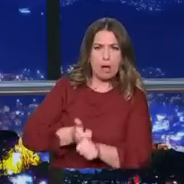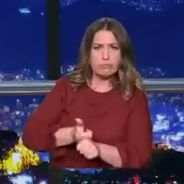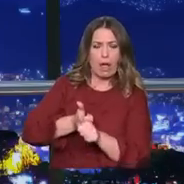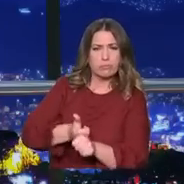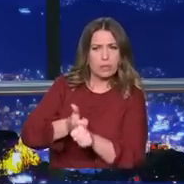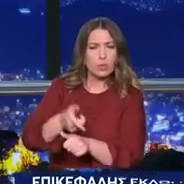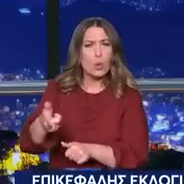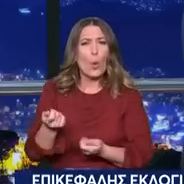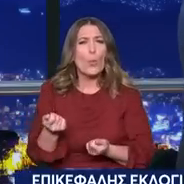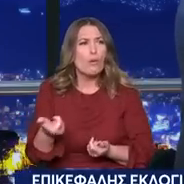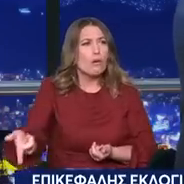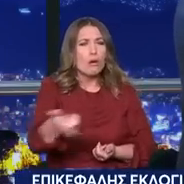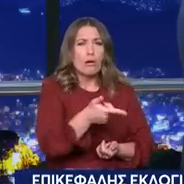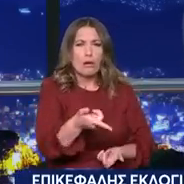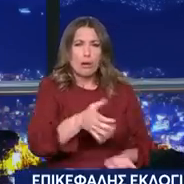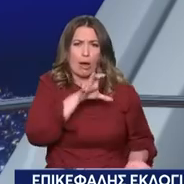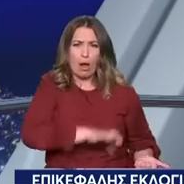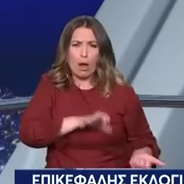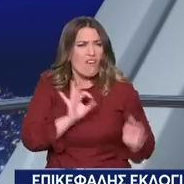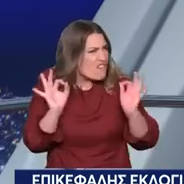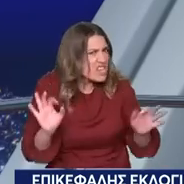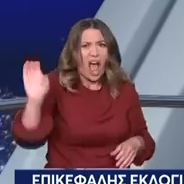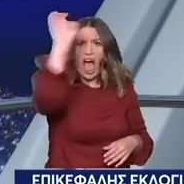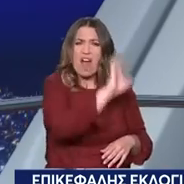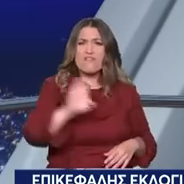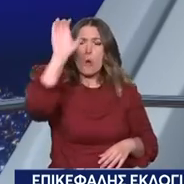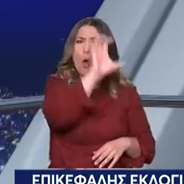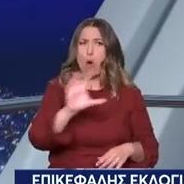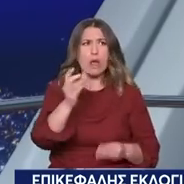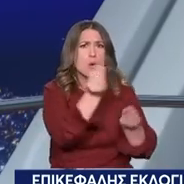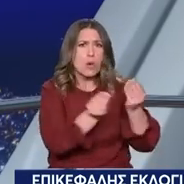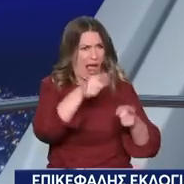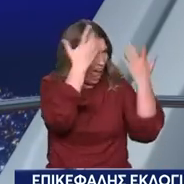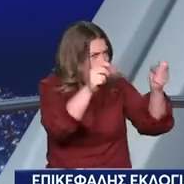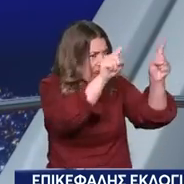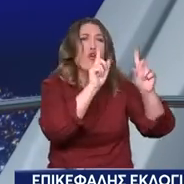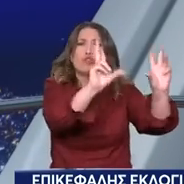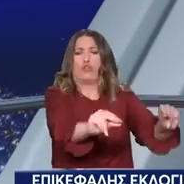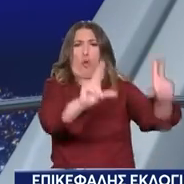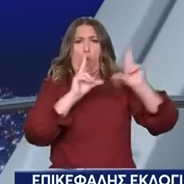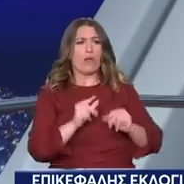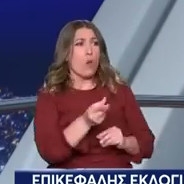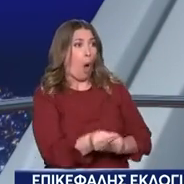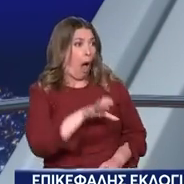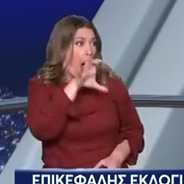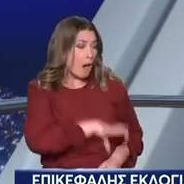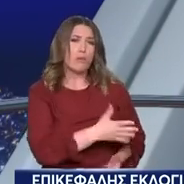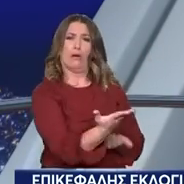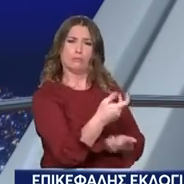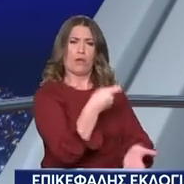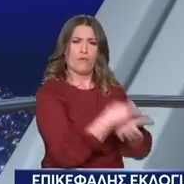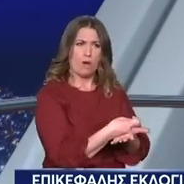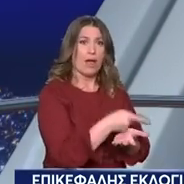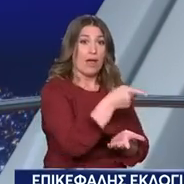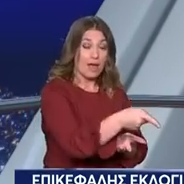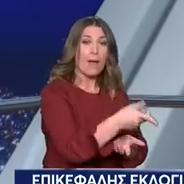πλούτο, θα τον φορολογούμε όπως συμβαίνει σε όλες τις χώρες της Ευρώπης. Και πολύ καλά θα κάνετε. Και από εκεί και πέρα βεβαίως με τα χρήματα αυτά, αλλά και με τα χρήματα που παράγονται από την